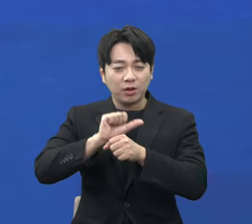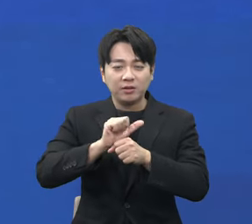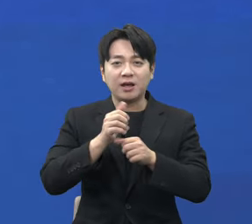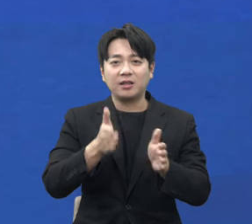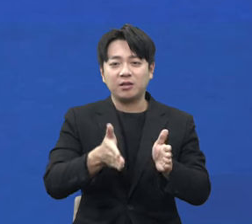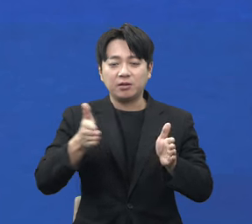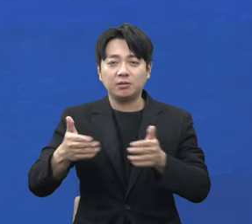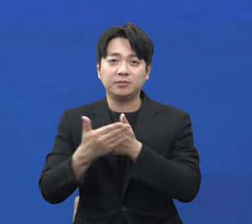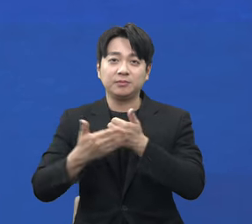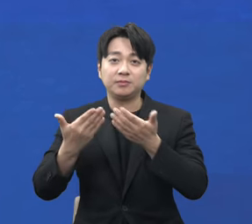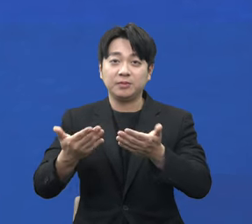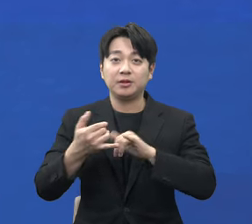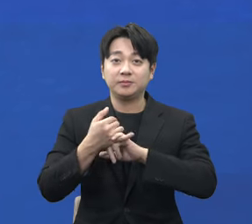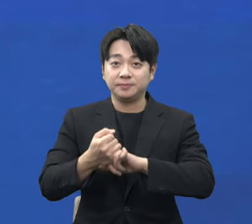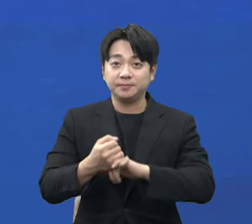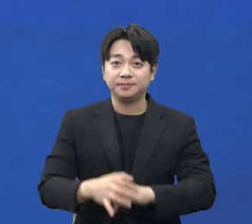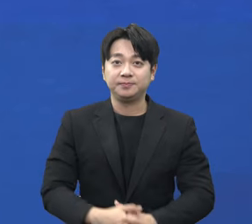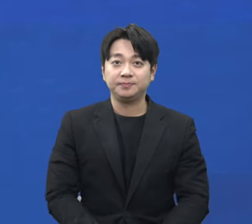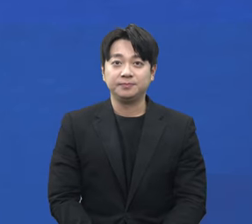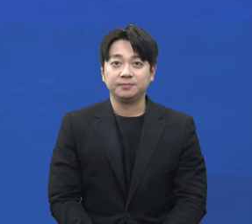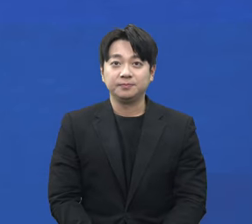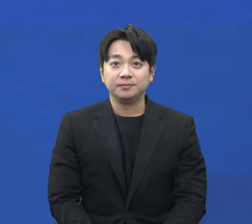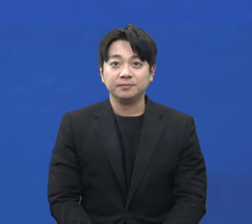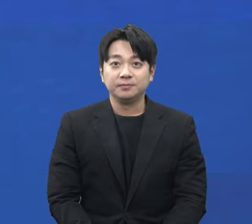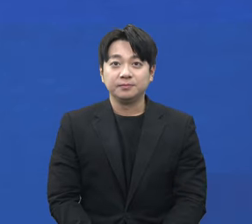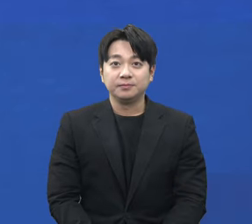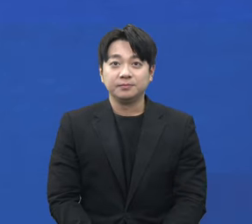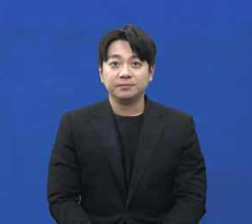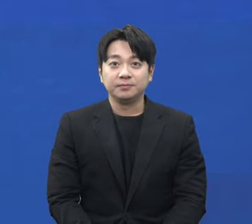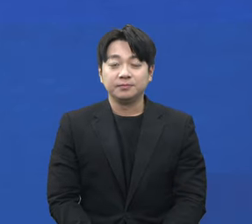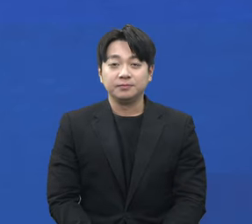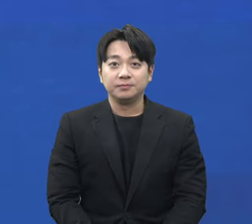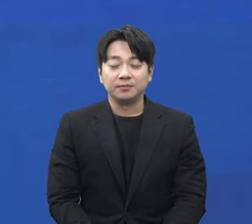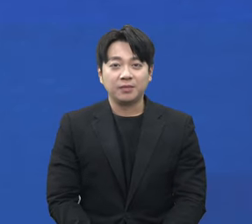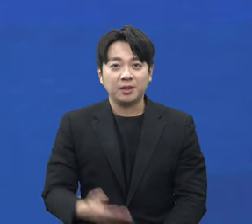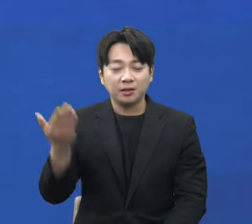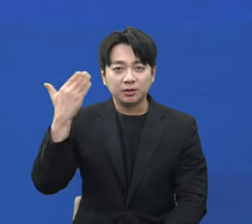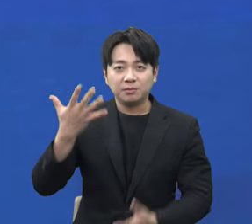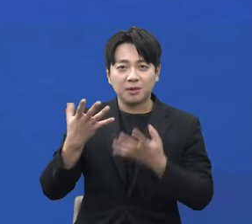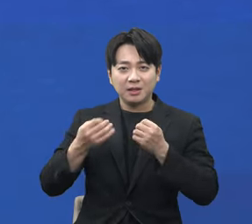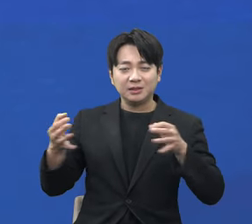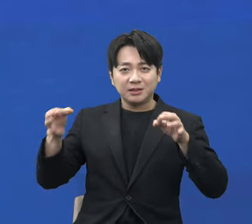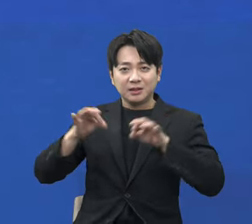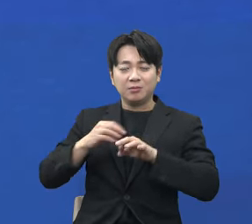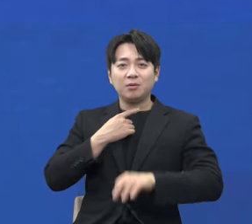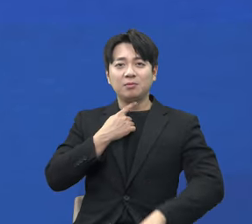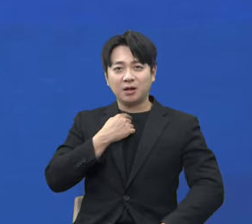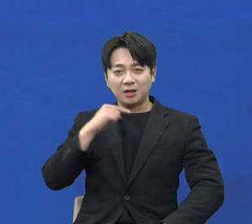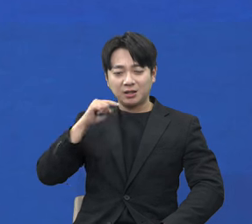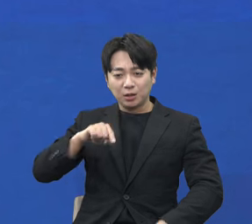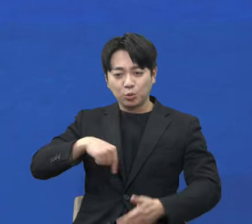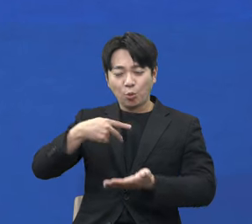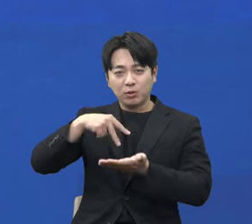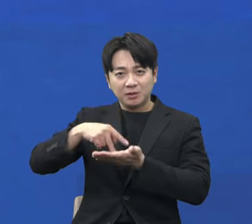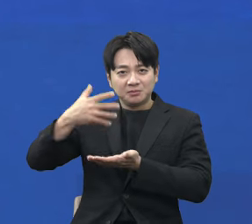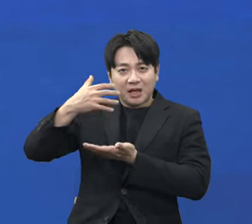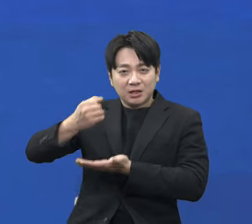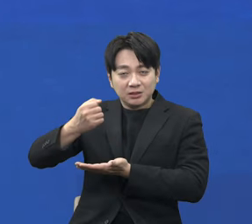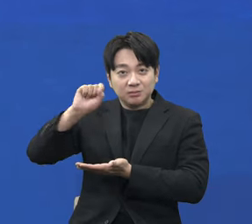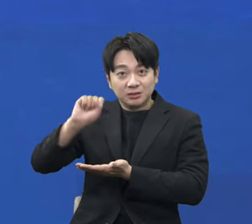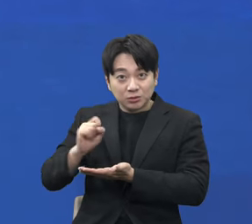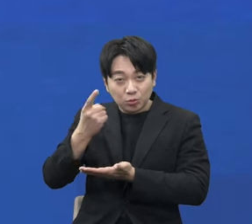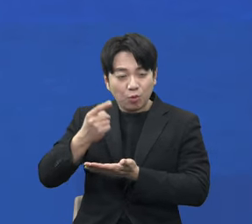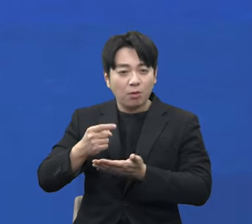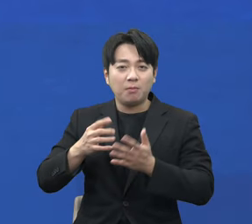연장하겠습니다. 우리의 옛 소상공인들은 독립자금을 기부를 많이 했습니다. 때론 독립자금 기부로 온갖 고통을